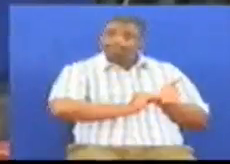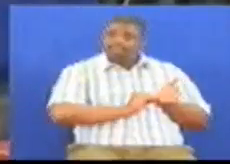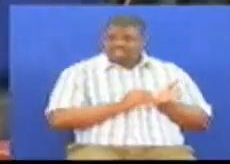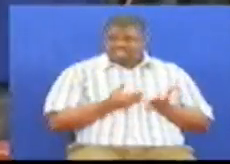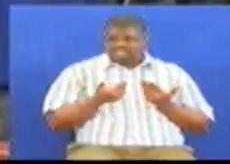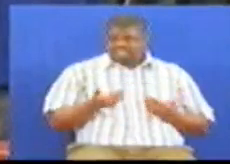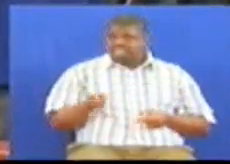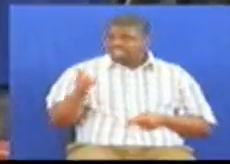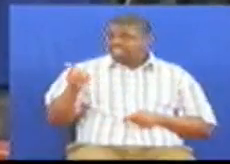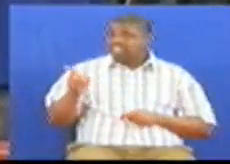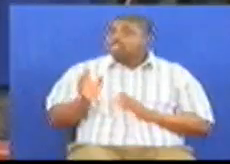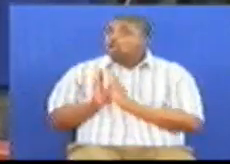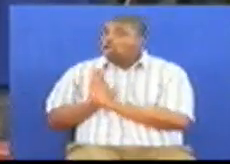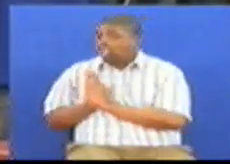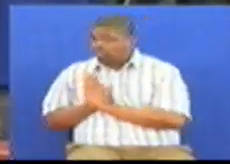Kuombe sana,